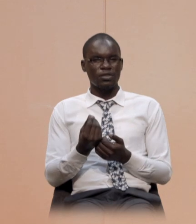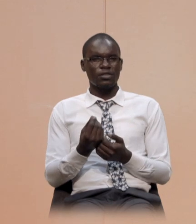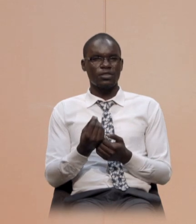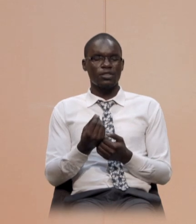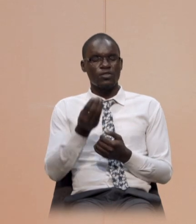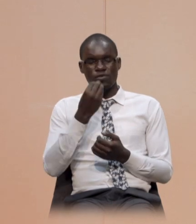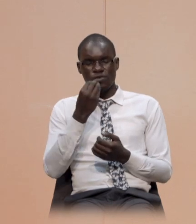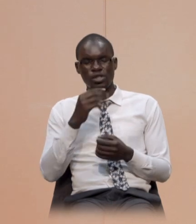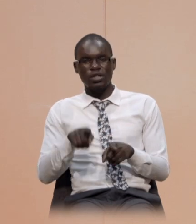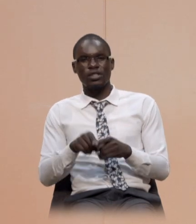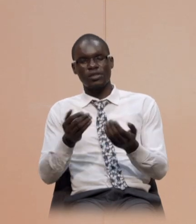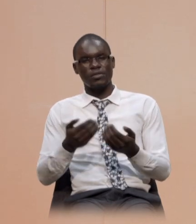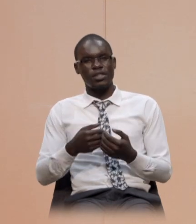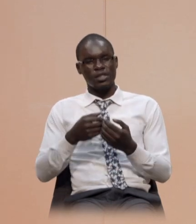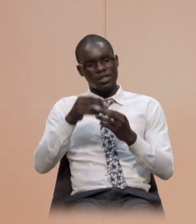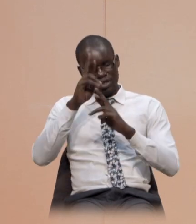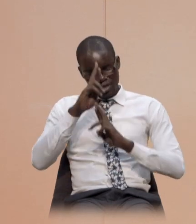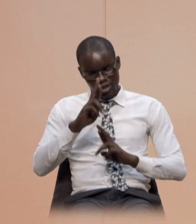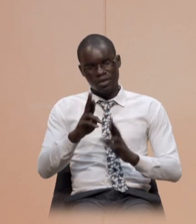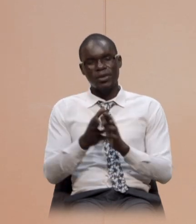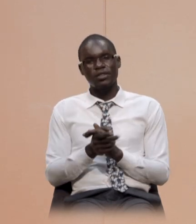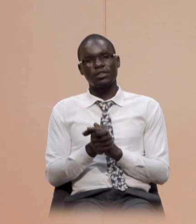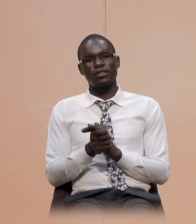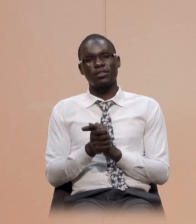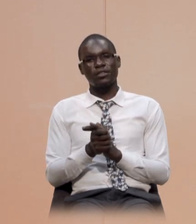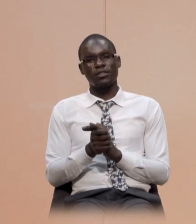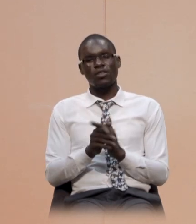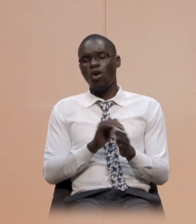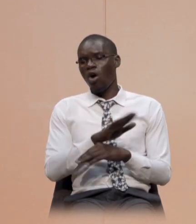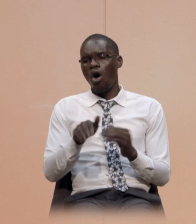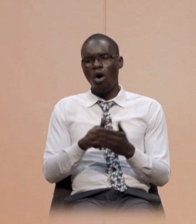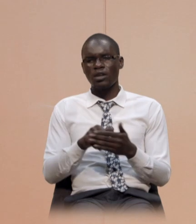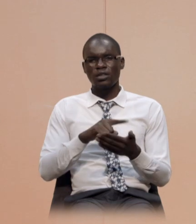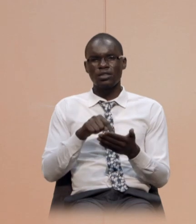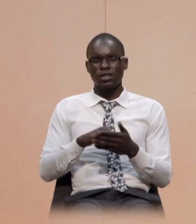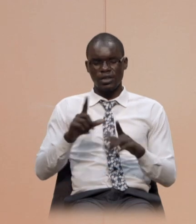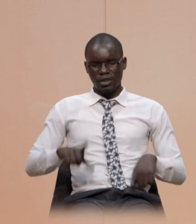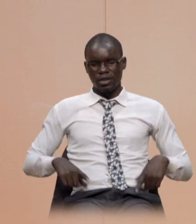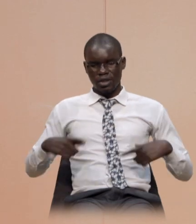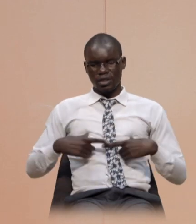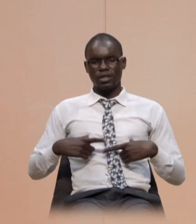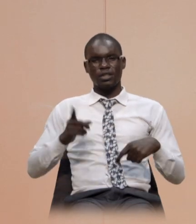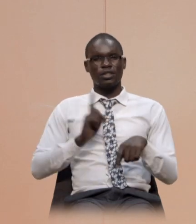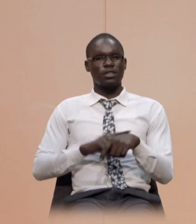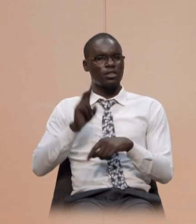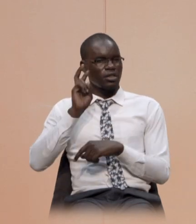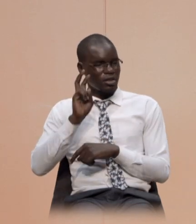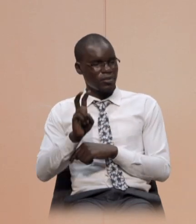wanahitaji discipline, nidhamu katika watoto wao. Hizo zote ni maisha, lakini